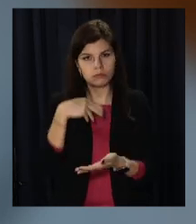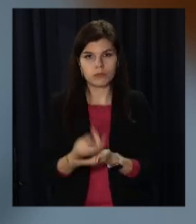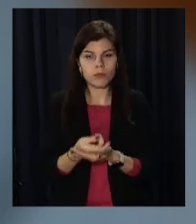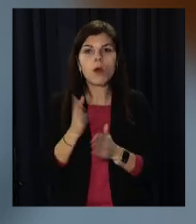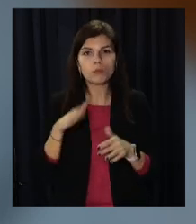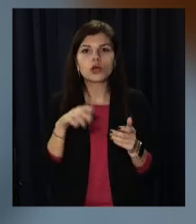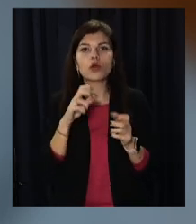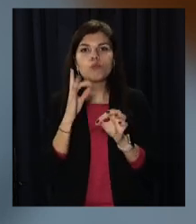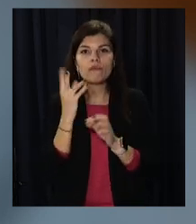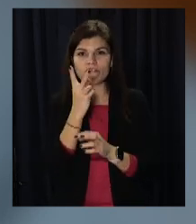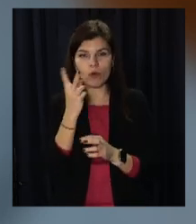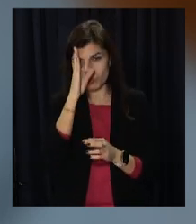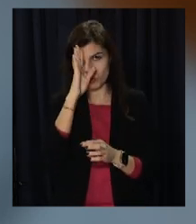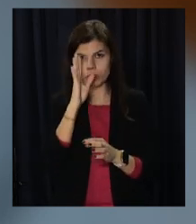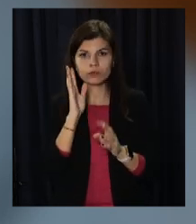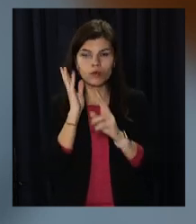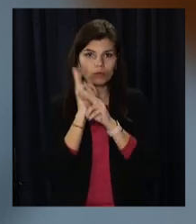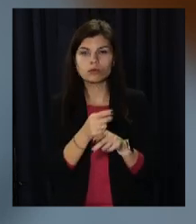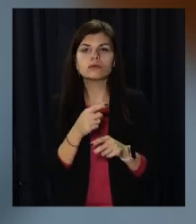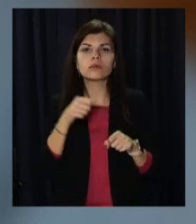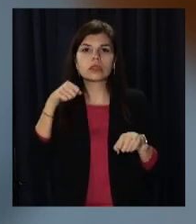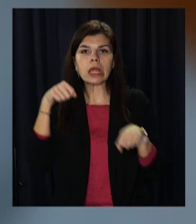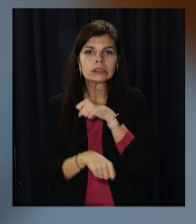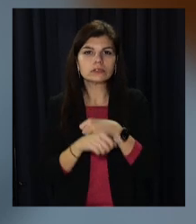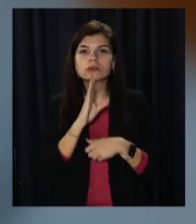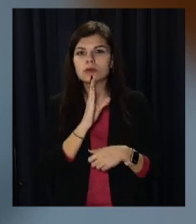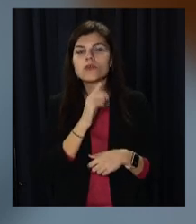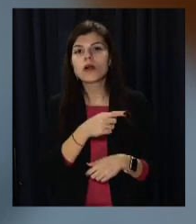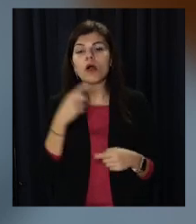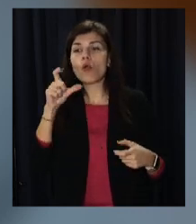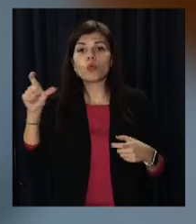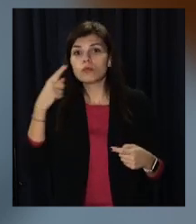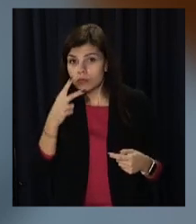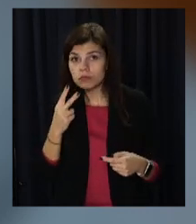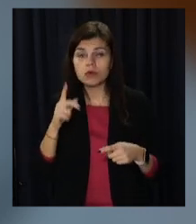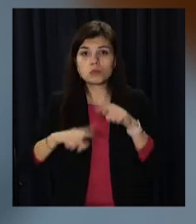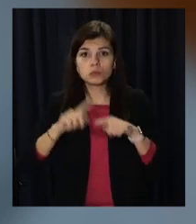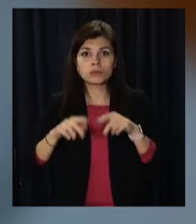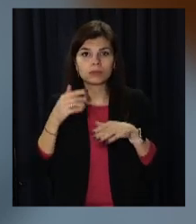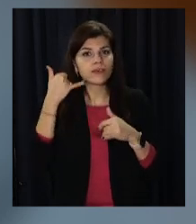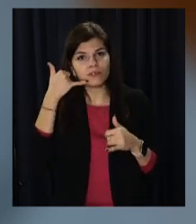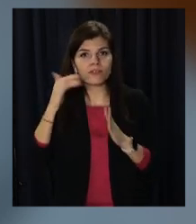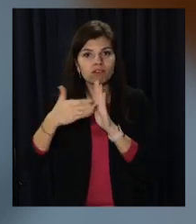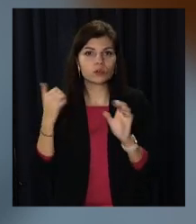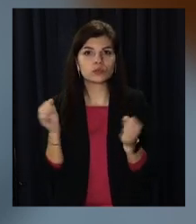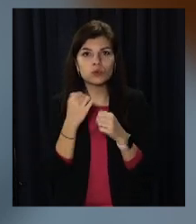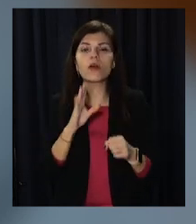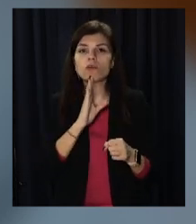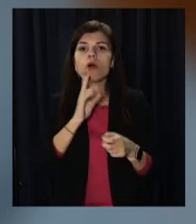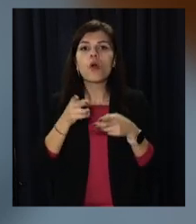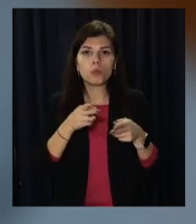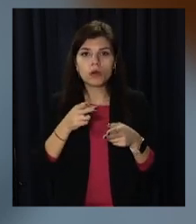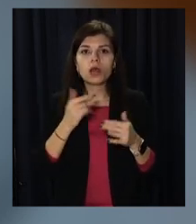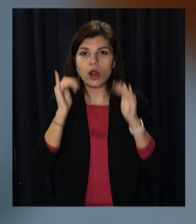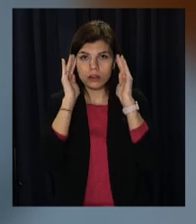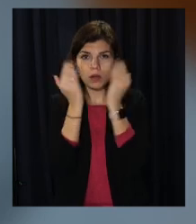по черзі зґвалтували. Непритомну жінку знайшли перехожі, постраждалу ушпиталили. Її прооперували, наразі жінка в